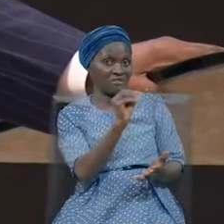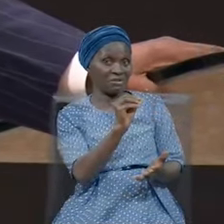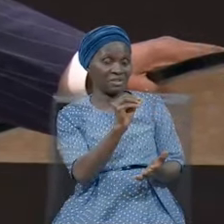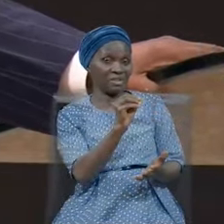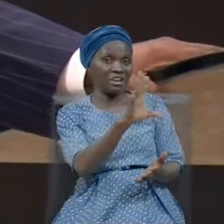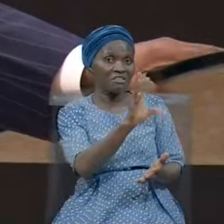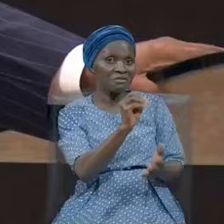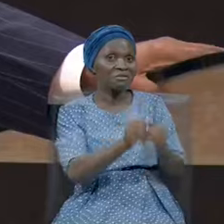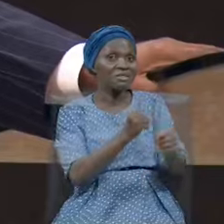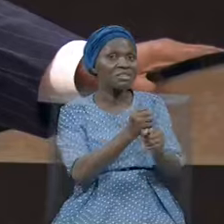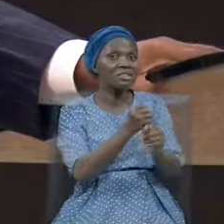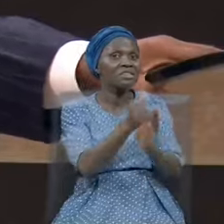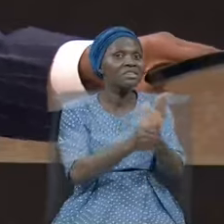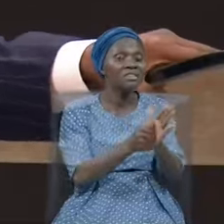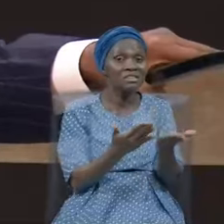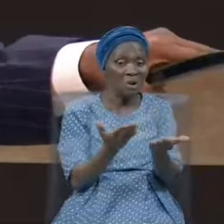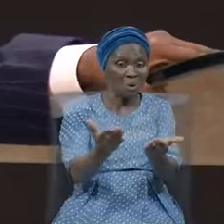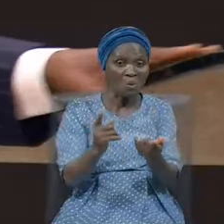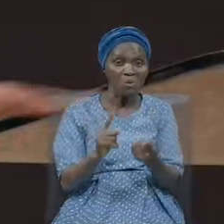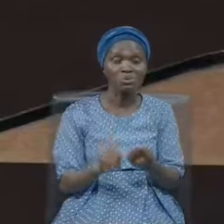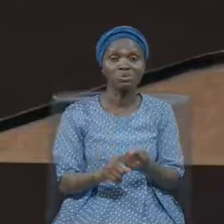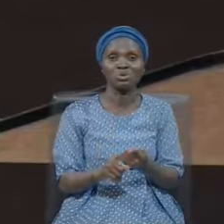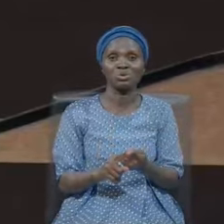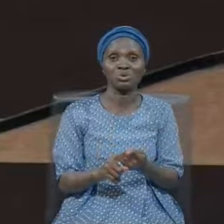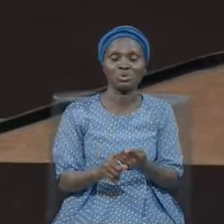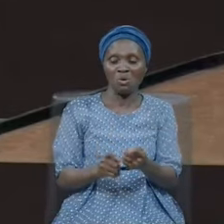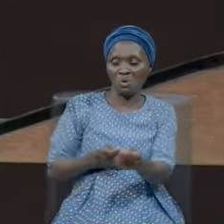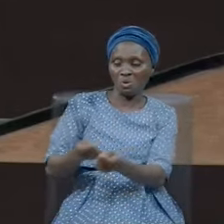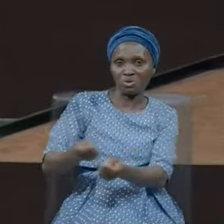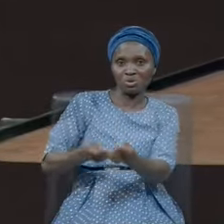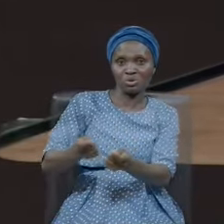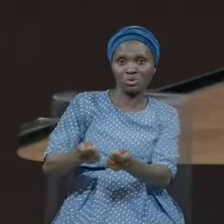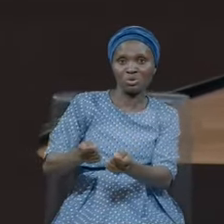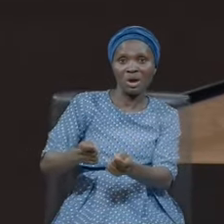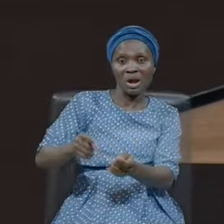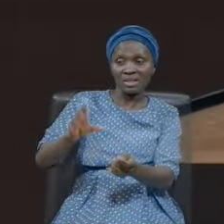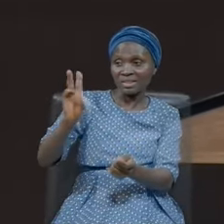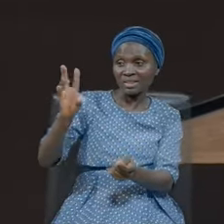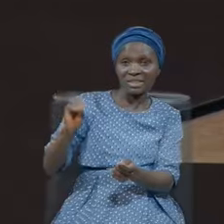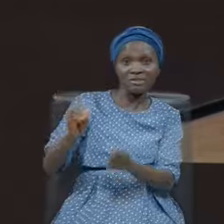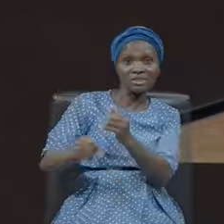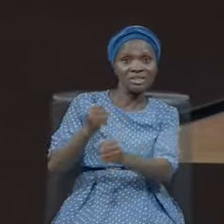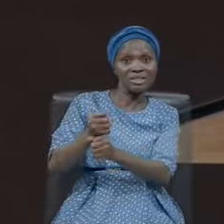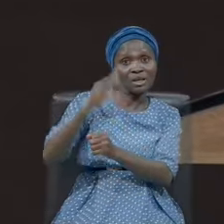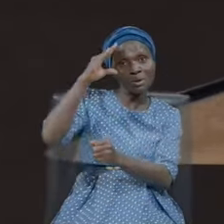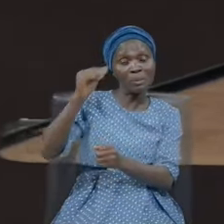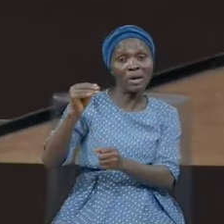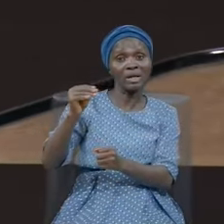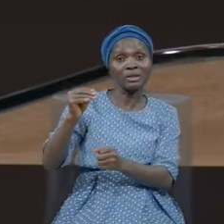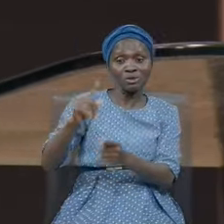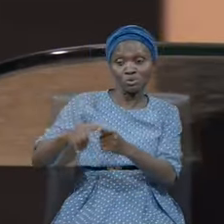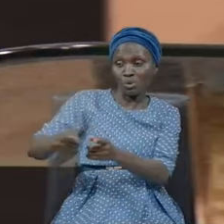l'homme de 70 ans, la femme de 70 ans, comme un écolier de l'école primaire.